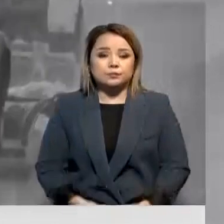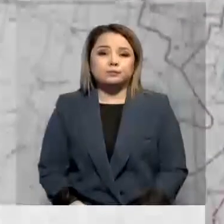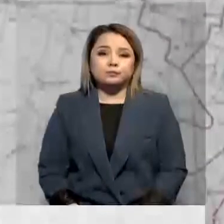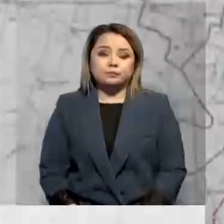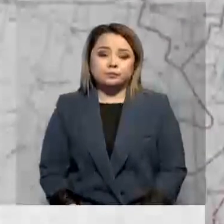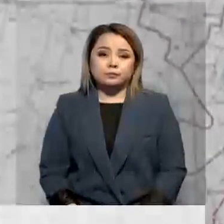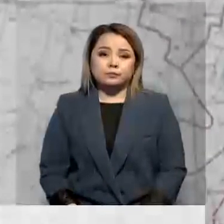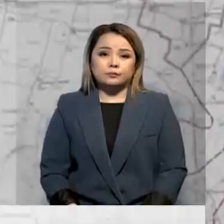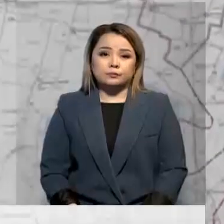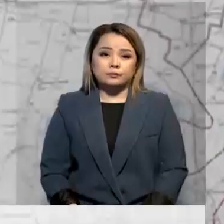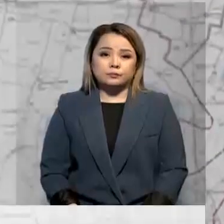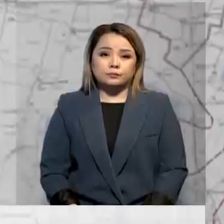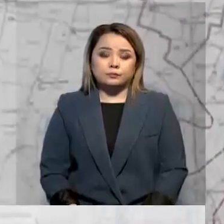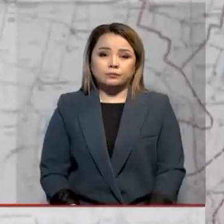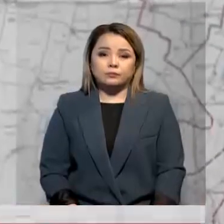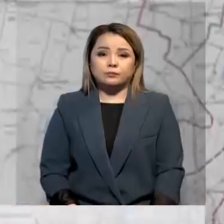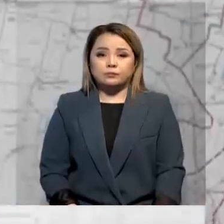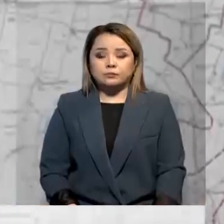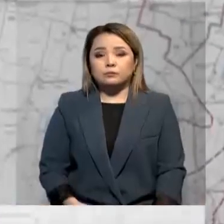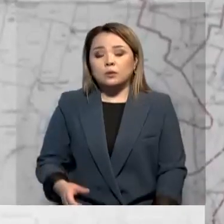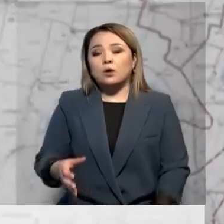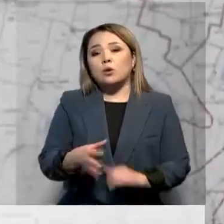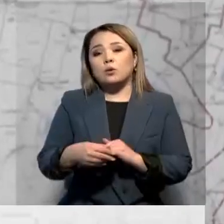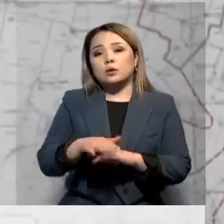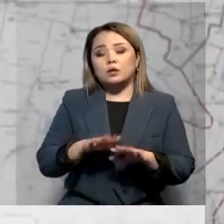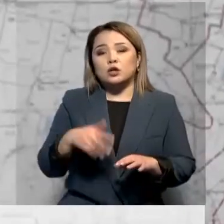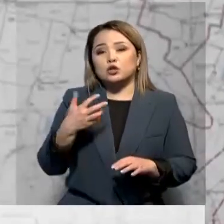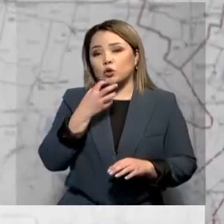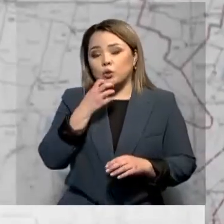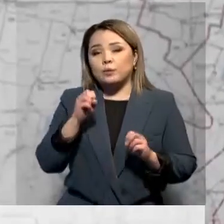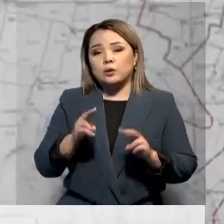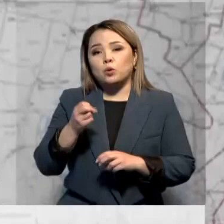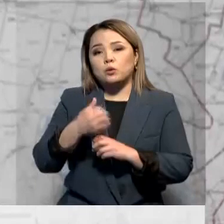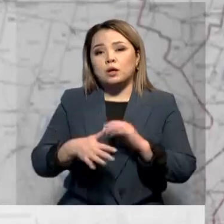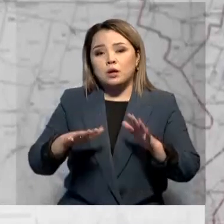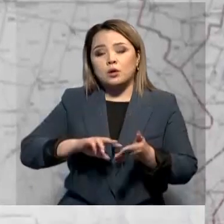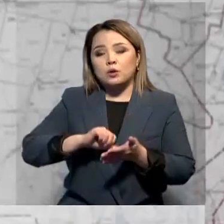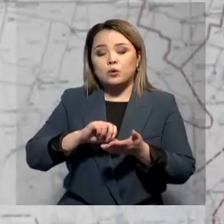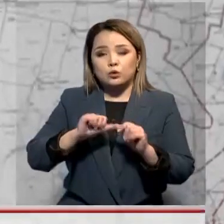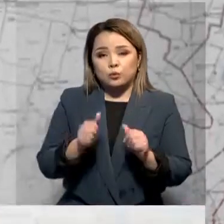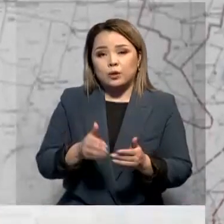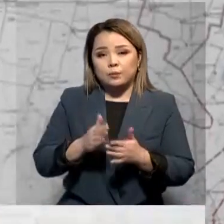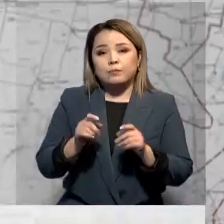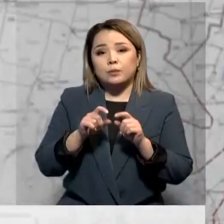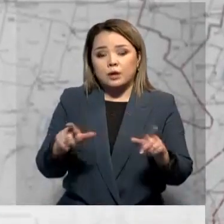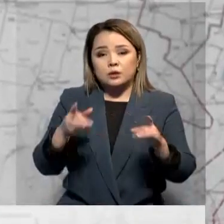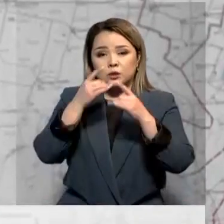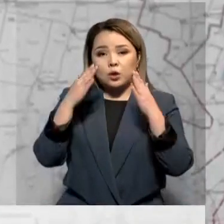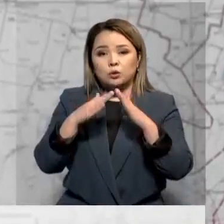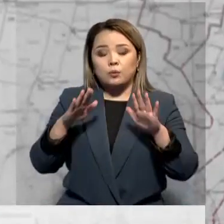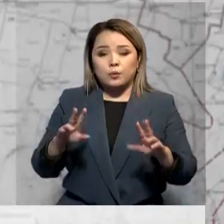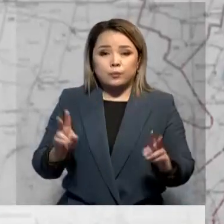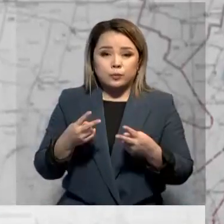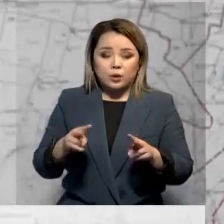Больше 50 пунктов обогрева по области. Өңірде 50-ден аса жылыту орны ұйымдастырылды. Олар мектеп, мәдениет үйі мен жол бойындағы